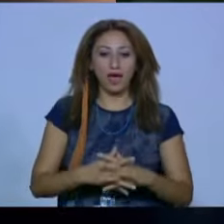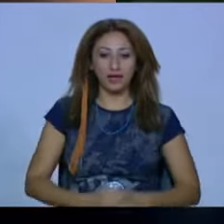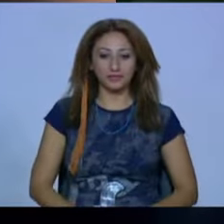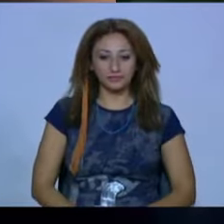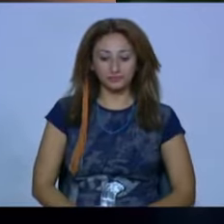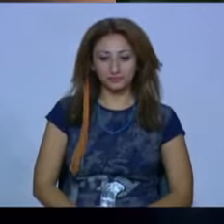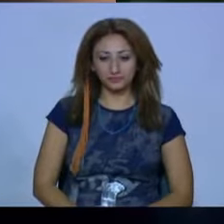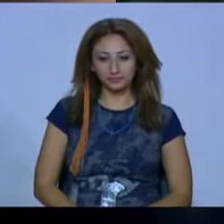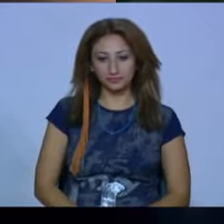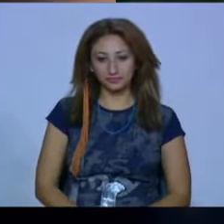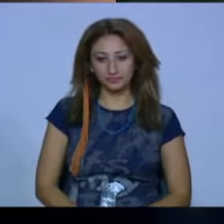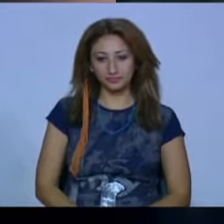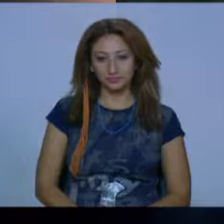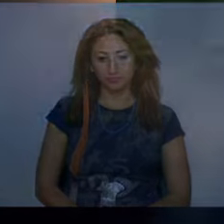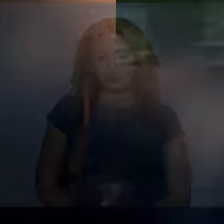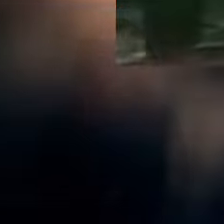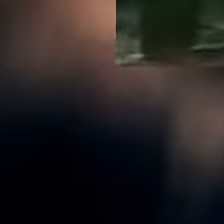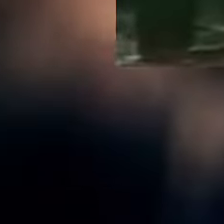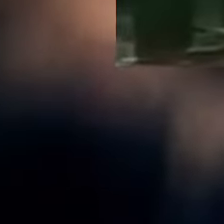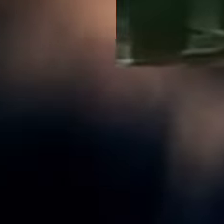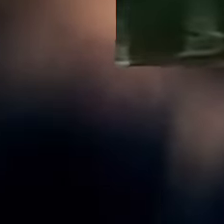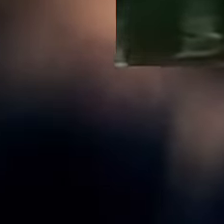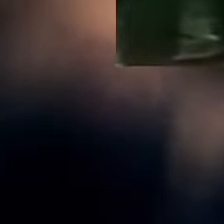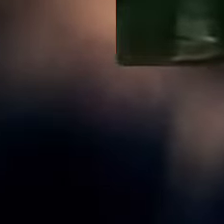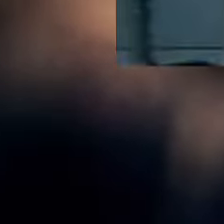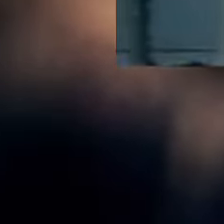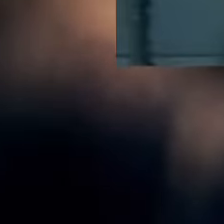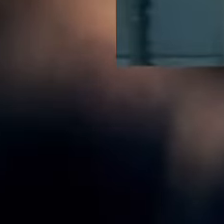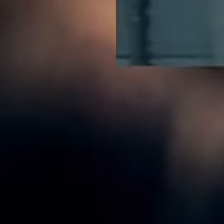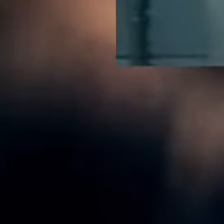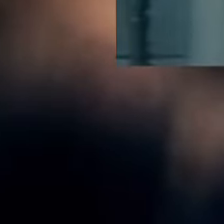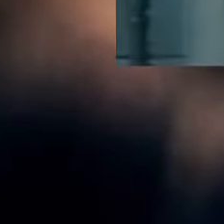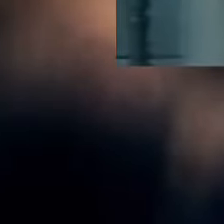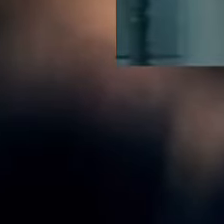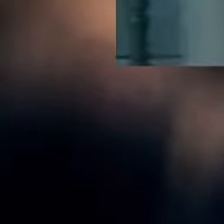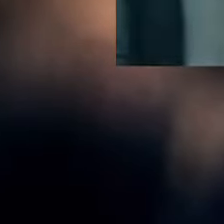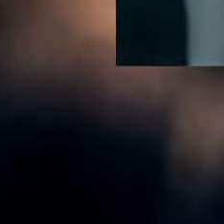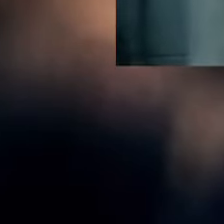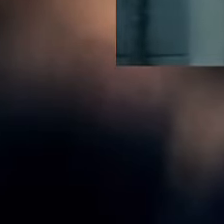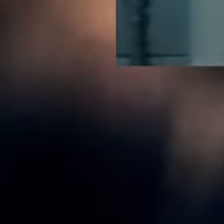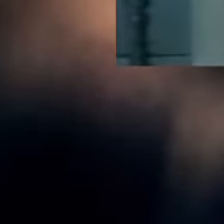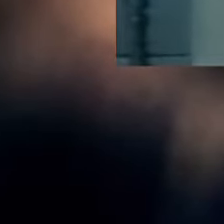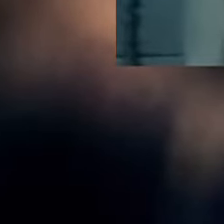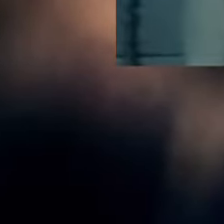حسين اكتب. ده حويط يا حسين. ده انتوا هتجننوني انتوا الاثنين. حاضر يا فندم. حاضر يا فندم.